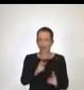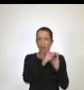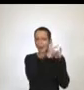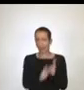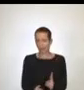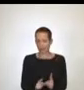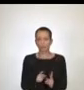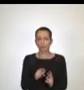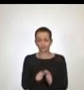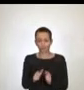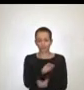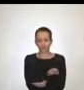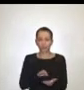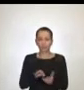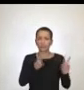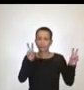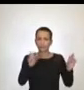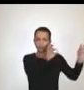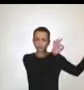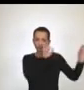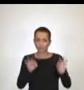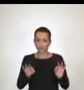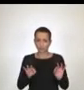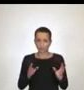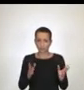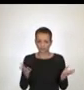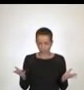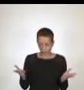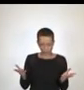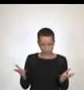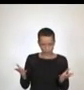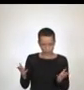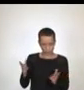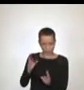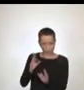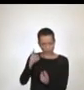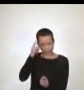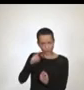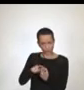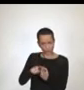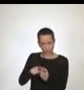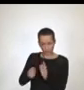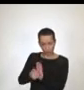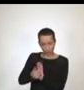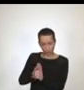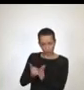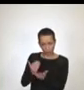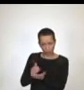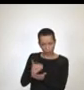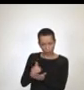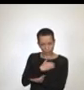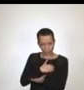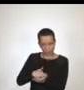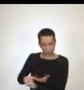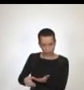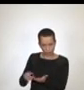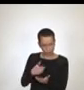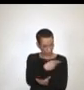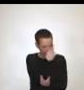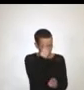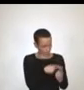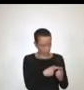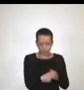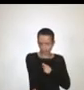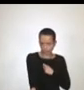Une stratégie, je cite, inconciliable avec l'objet social d'une caisse de crédit municipal.